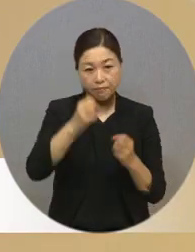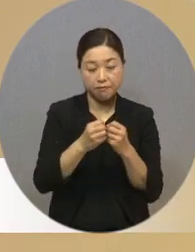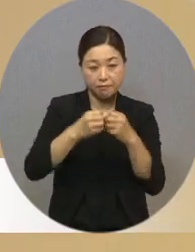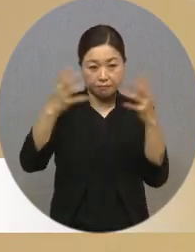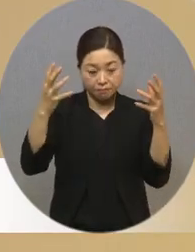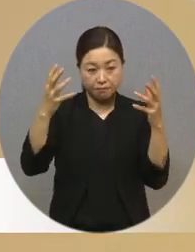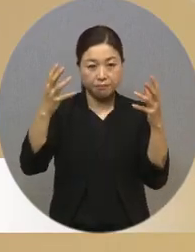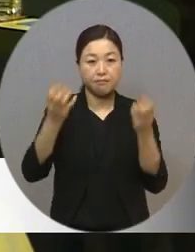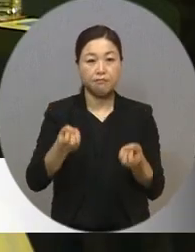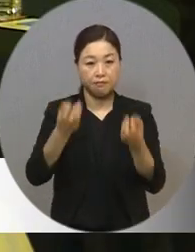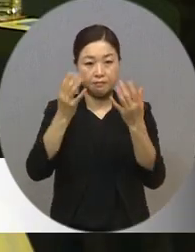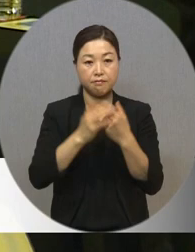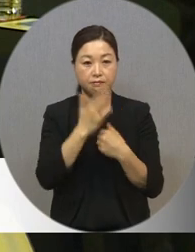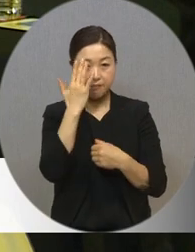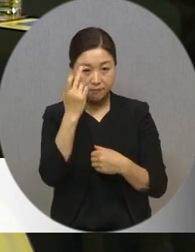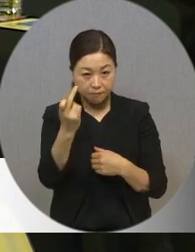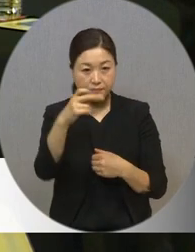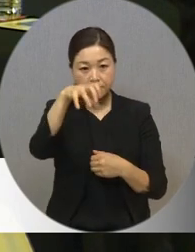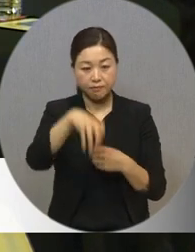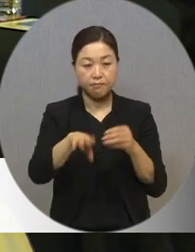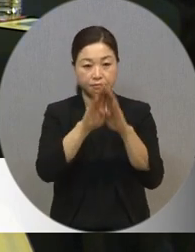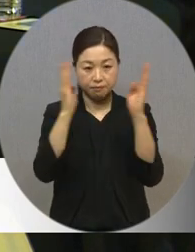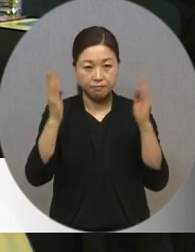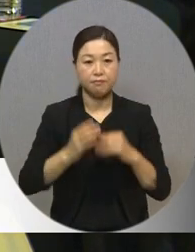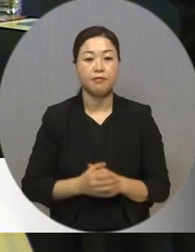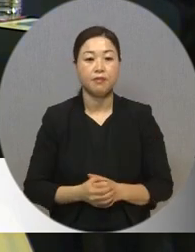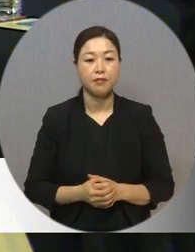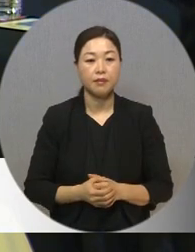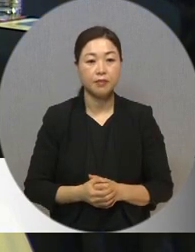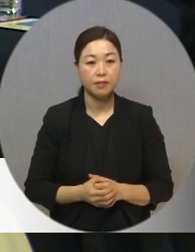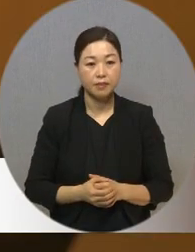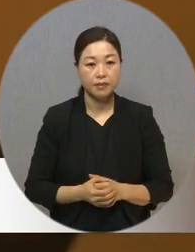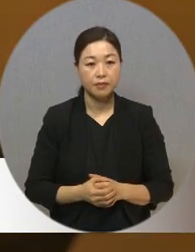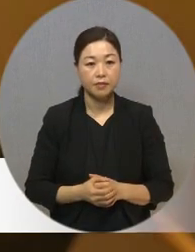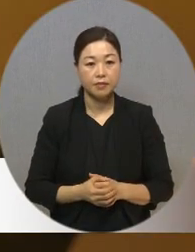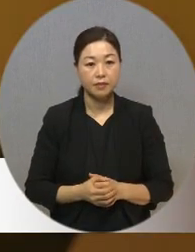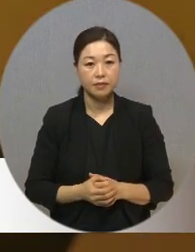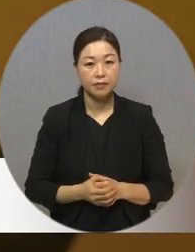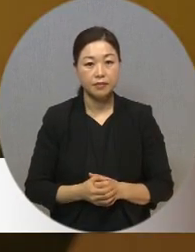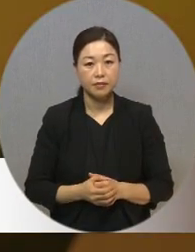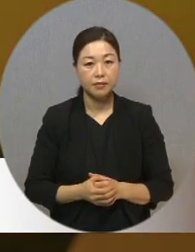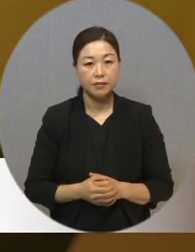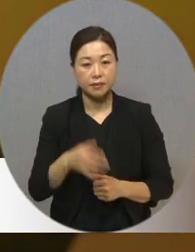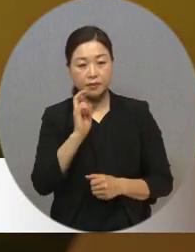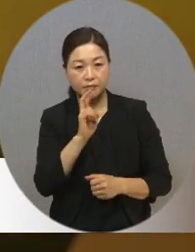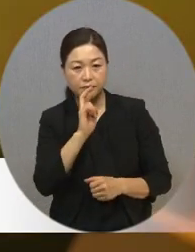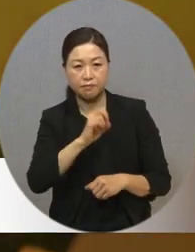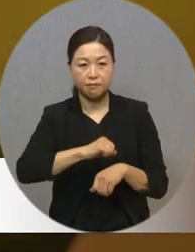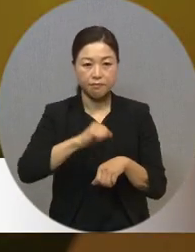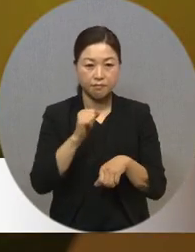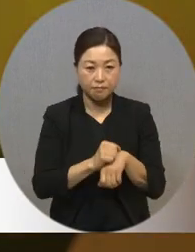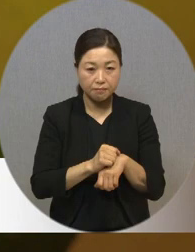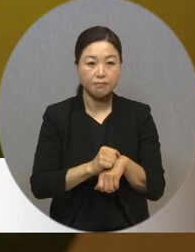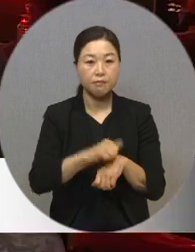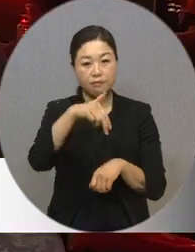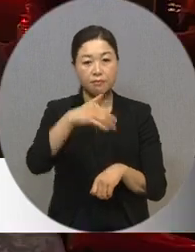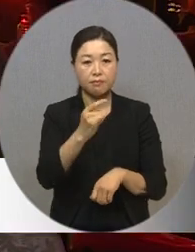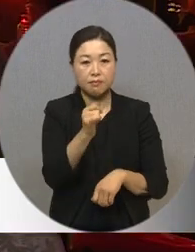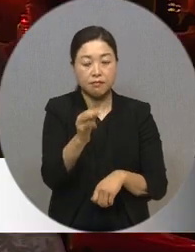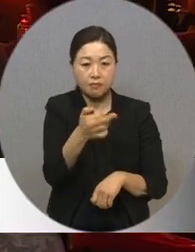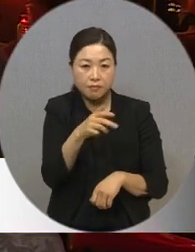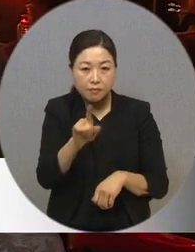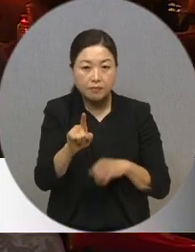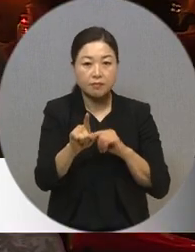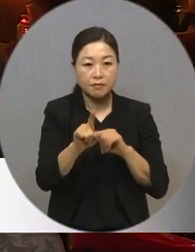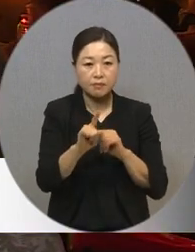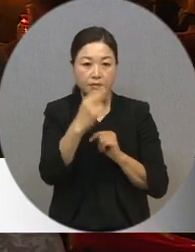용산구 LGU플러스 강당에서 개최됐습니다. 이날 공연은 차세대 명창 최애나 양의 심청가 공연으로 문을